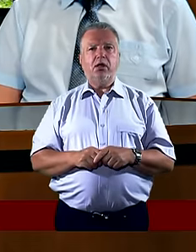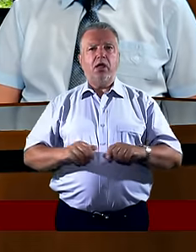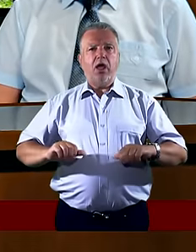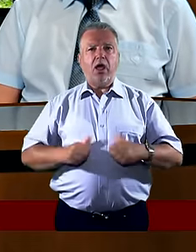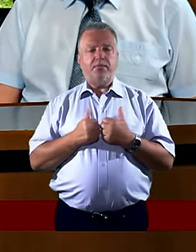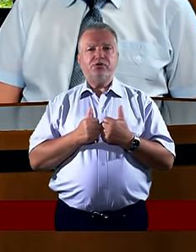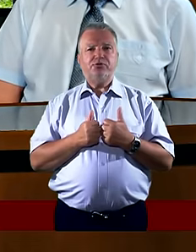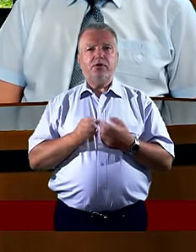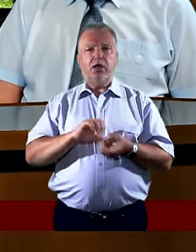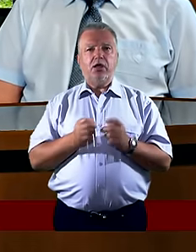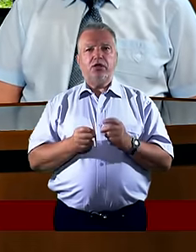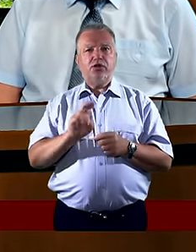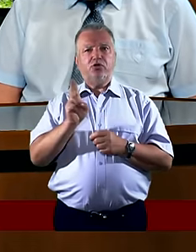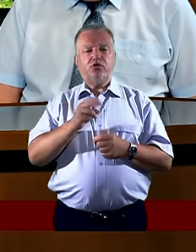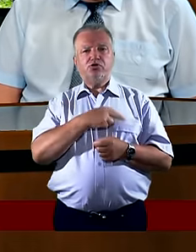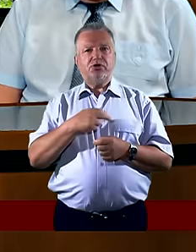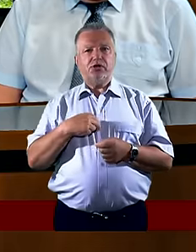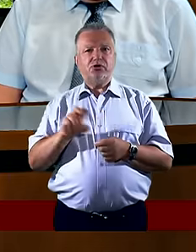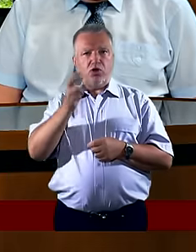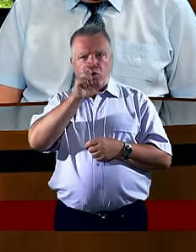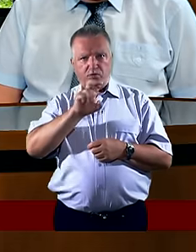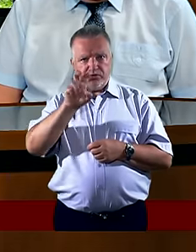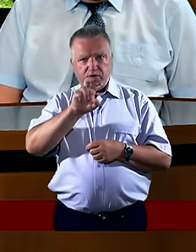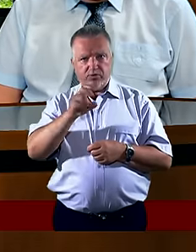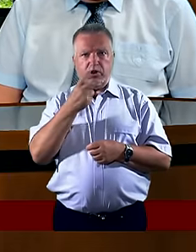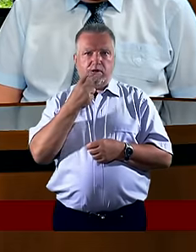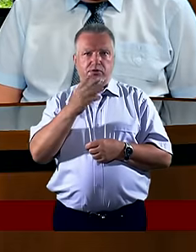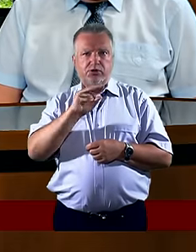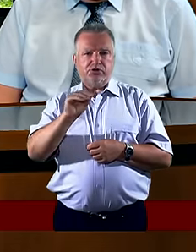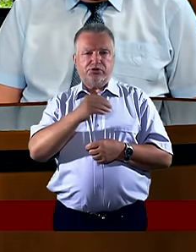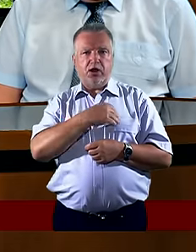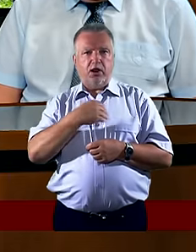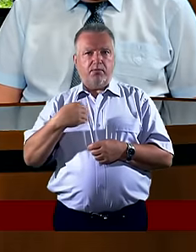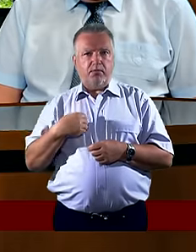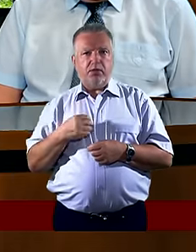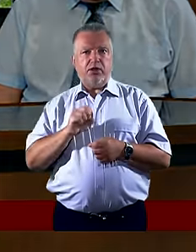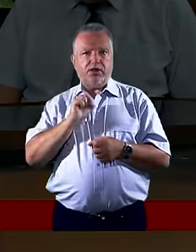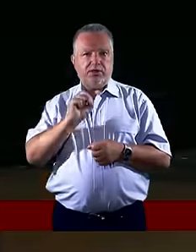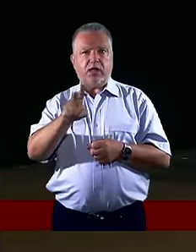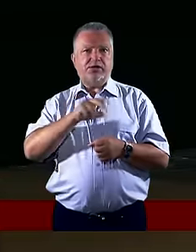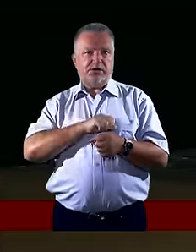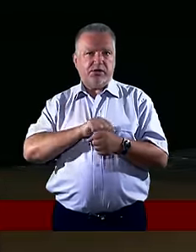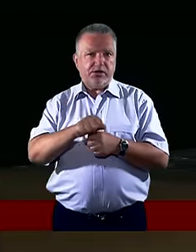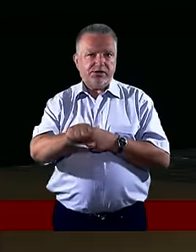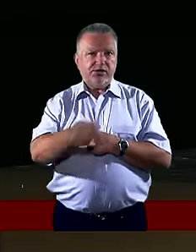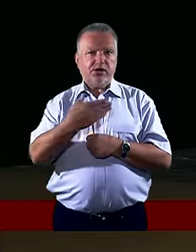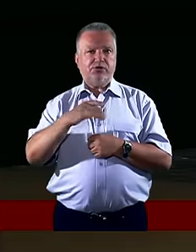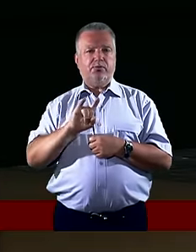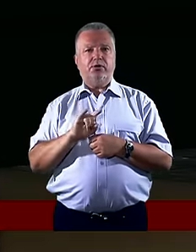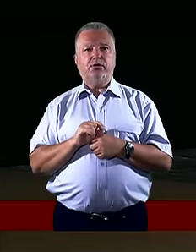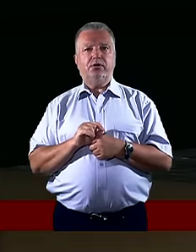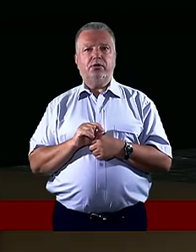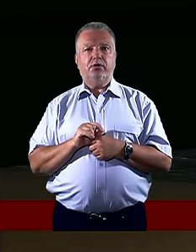I żebyśmy też jednocześnie, jak ktoś nas obserwuje, to widzi, że my faktycznie tacy jesteśmy.